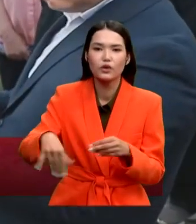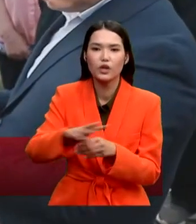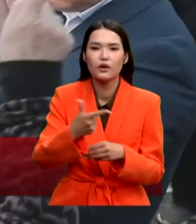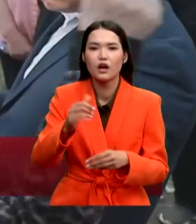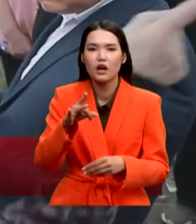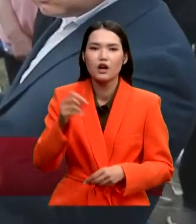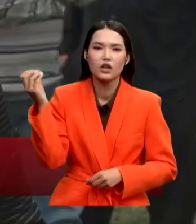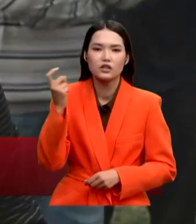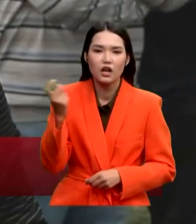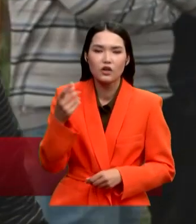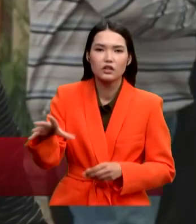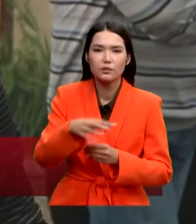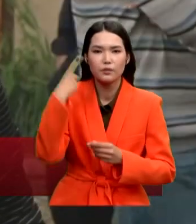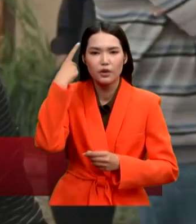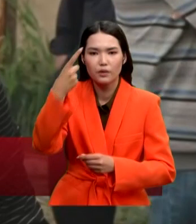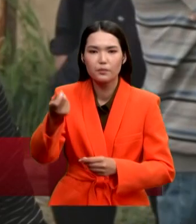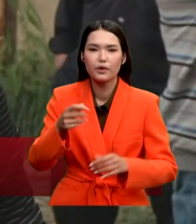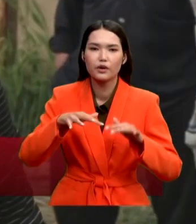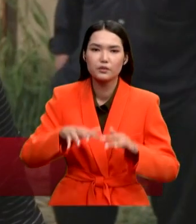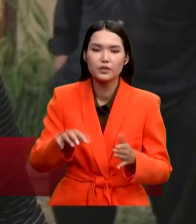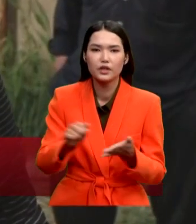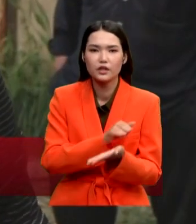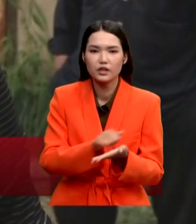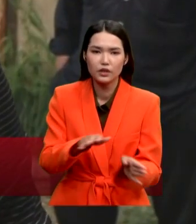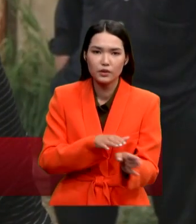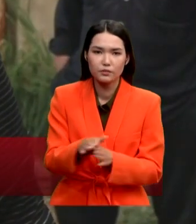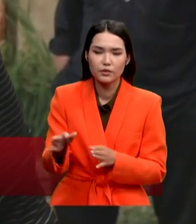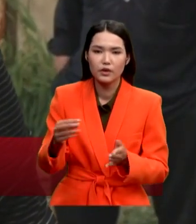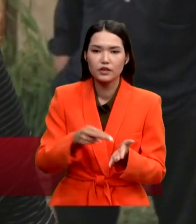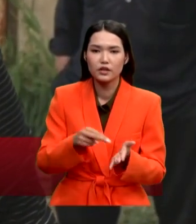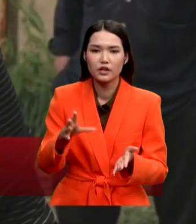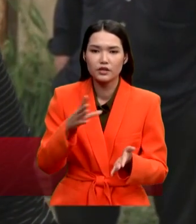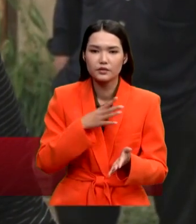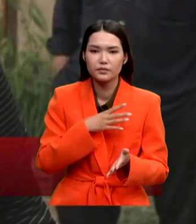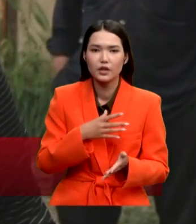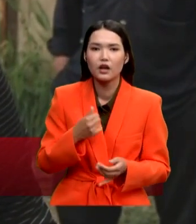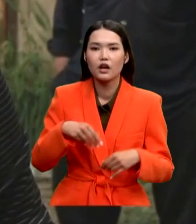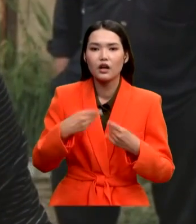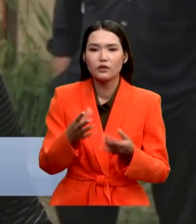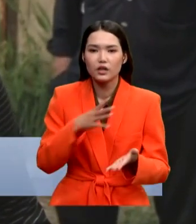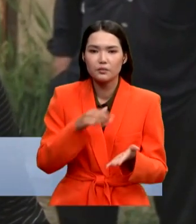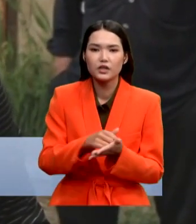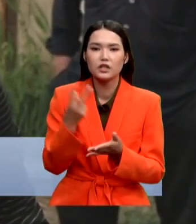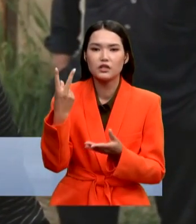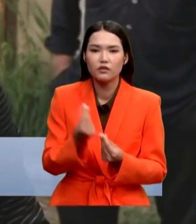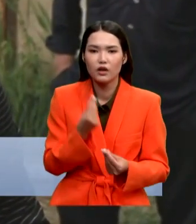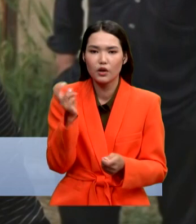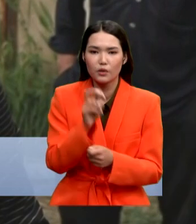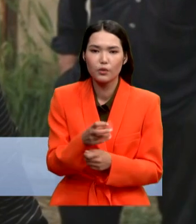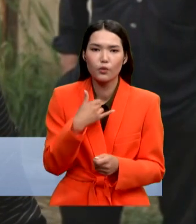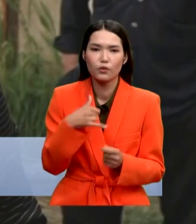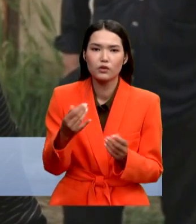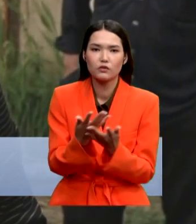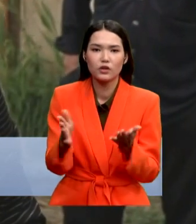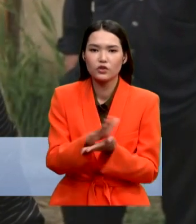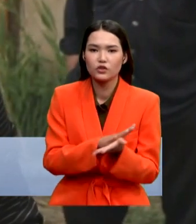владельцы которых получили сообщение о сносе и подали документы на оценку. Мы сдали документы, через два дня приходим, у нас ворота сняли.